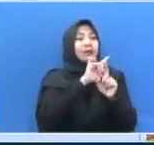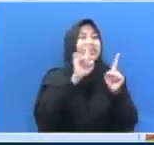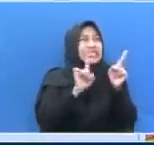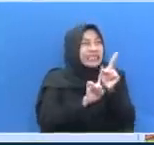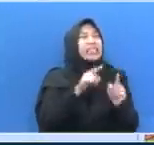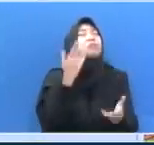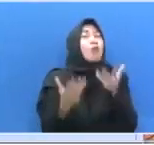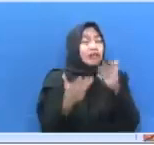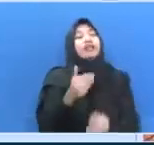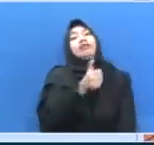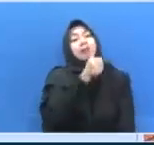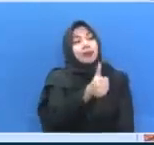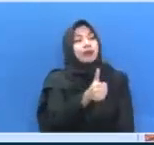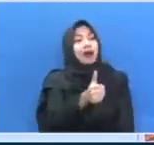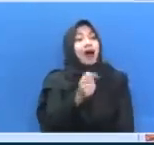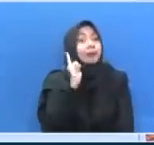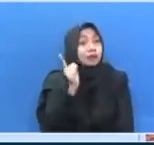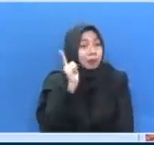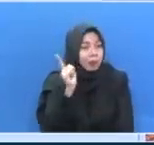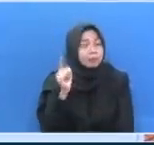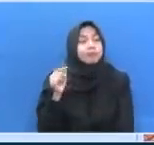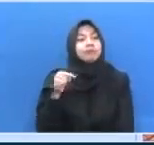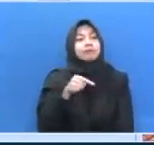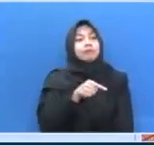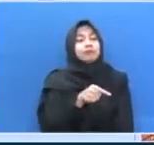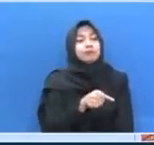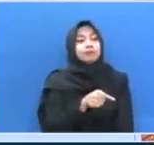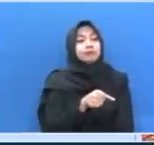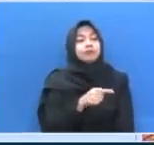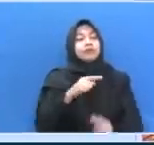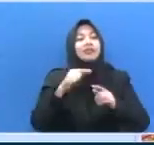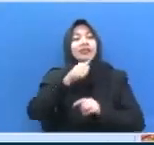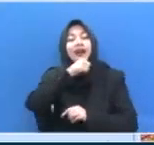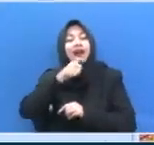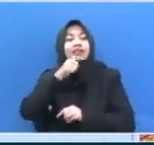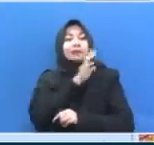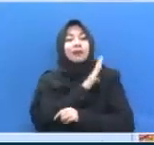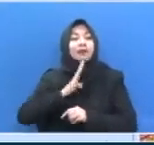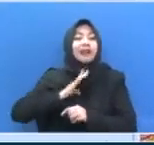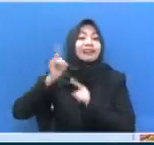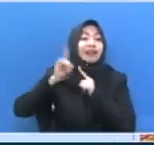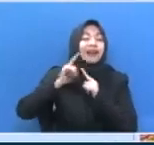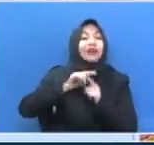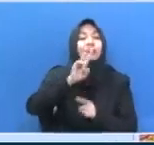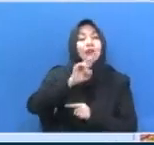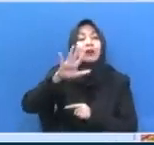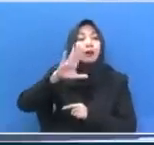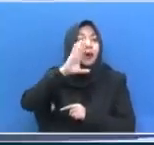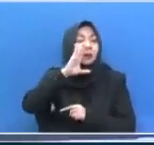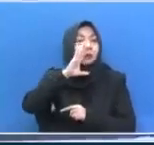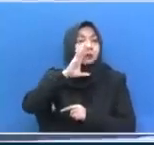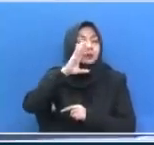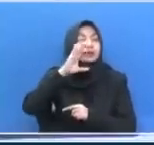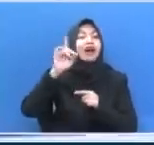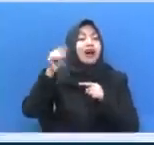ada surat tangan ya atau turat yang ditulis tangan oleh Anies Baswedan tanggal 25 Agustus tapi kan dalam politik itu